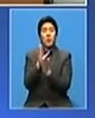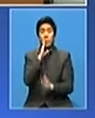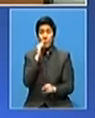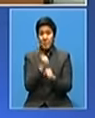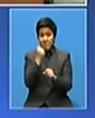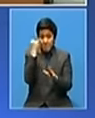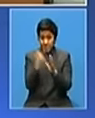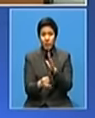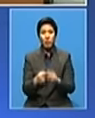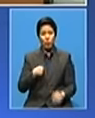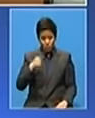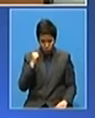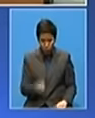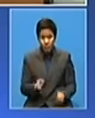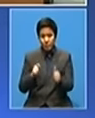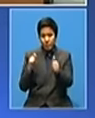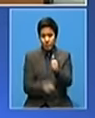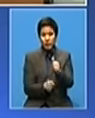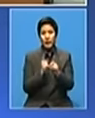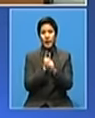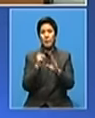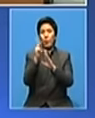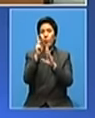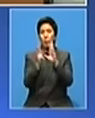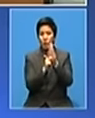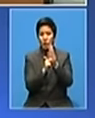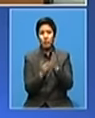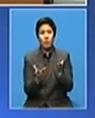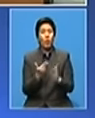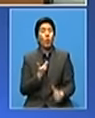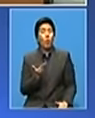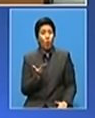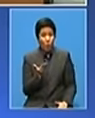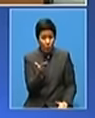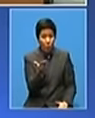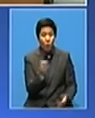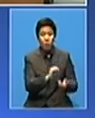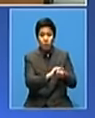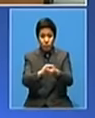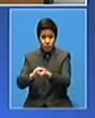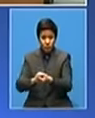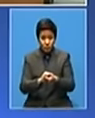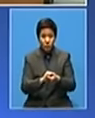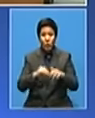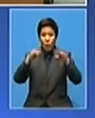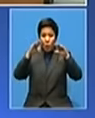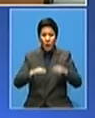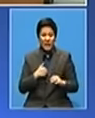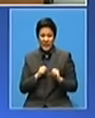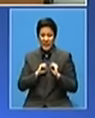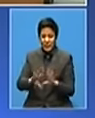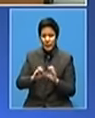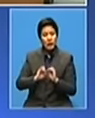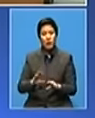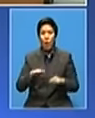ความผิดเราก็ละเว้นไม่ได้นะครับก็ต้องใช้มาตรการทางกฎหมายแล้วก็ขอความร่วมมือด้วยนะครับทุกคนต้องช่วยกันลดความเกลียดชังกันล